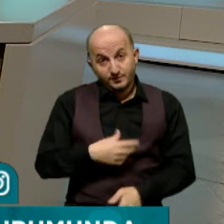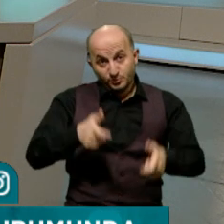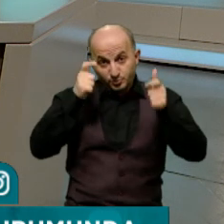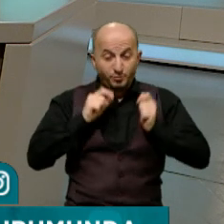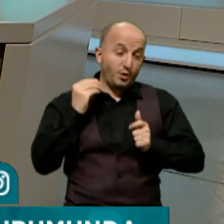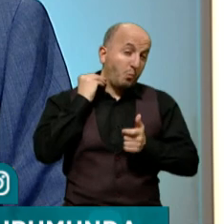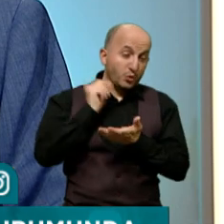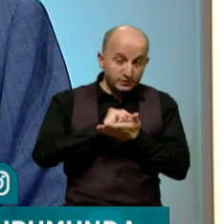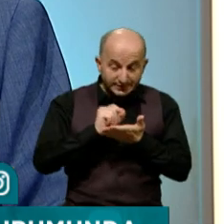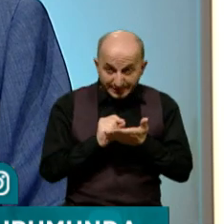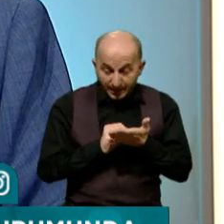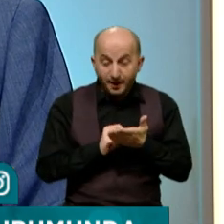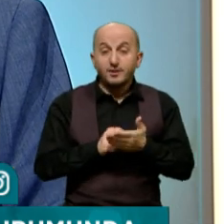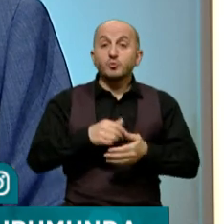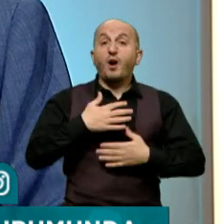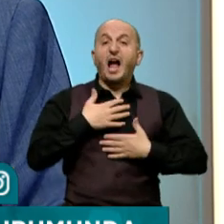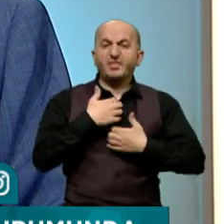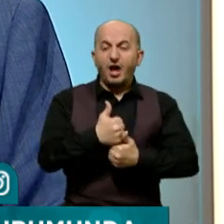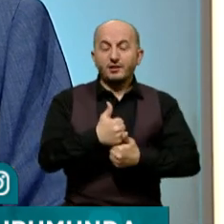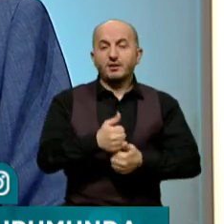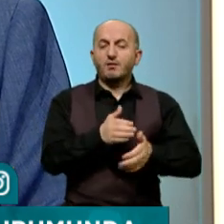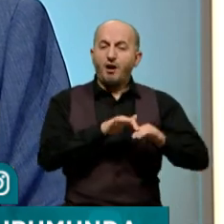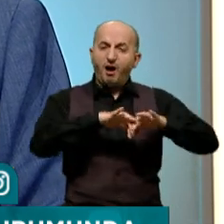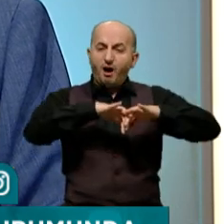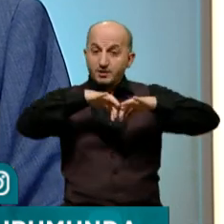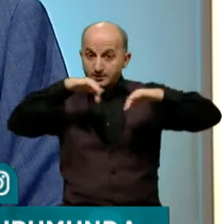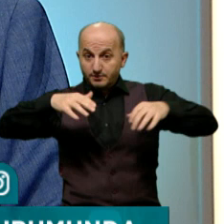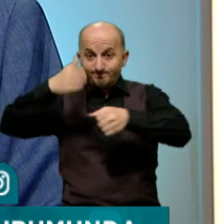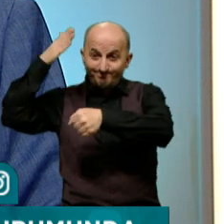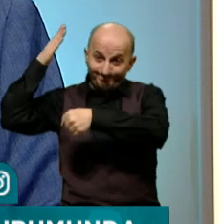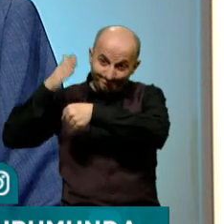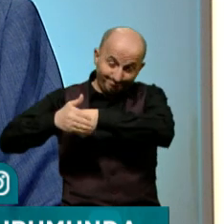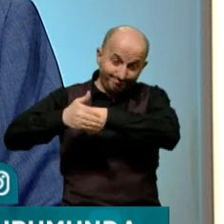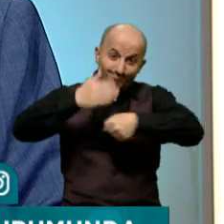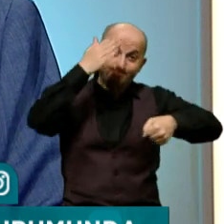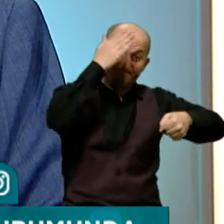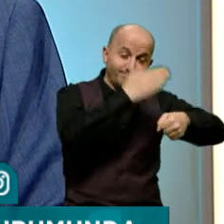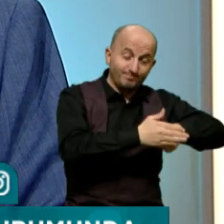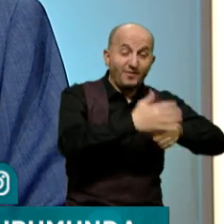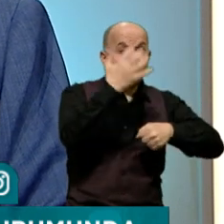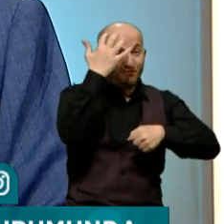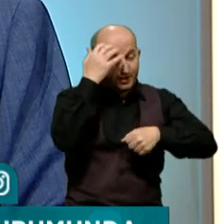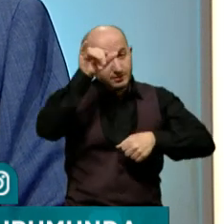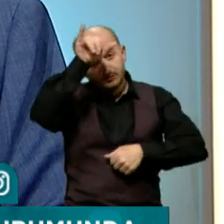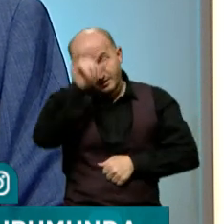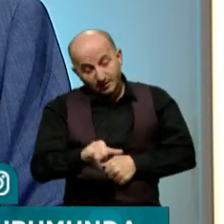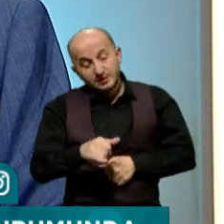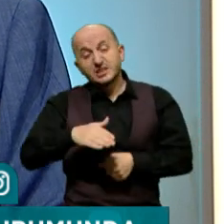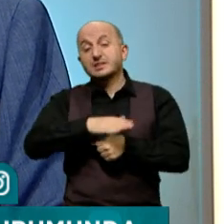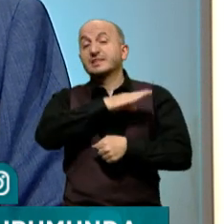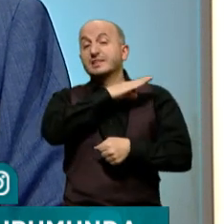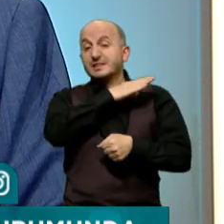olarak yazılan bu adakları ayrı ayrı kesecekler. Adak kurbanı da fakirin hakkıdır.